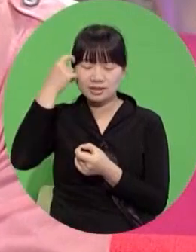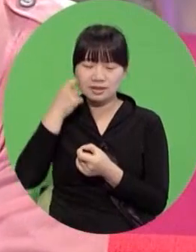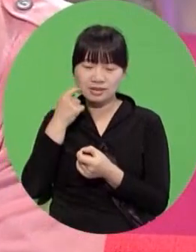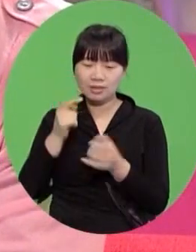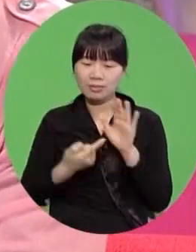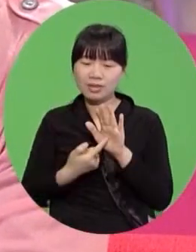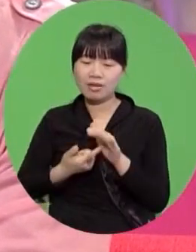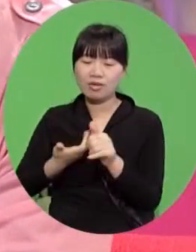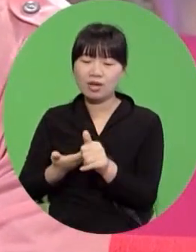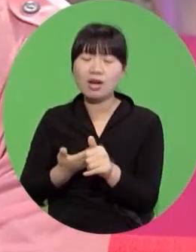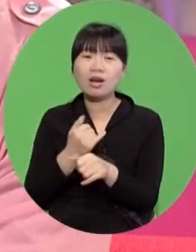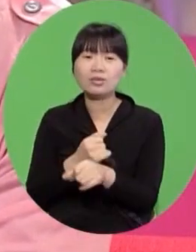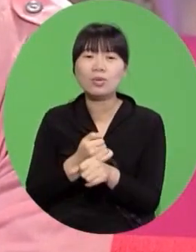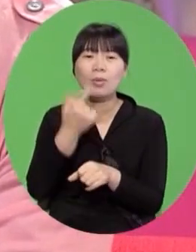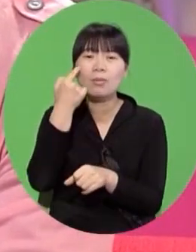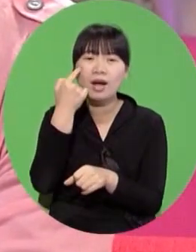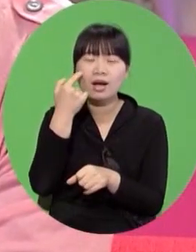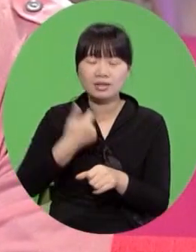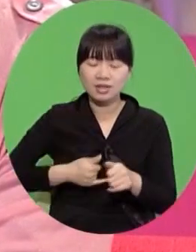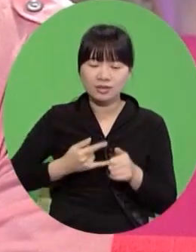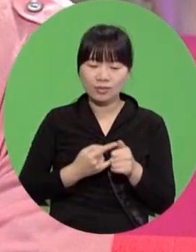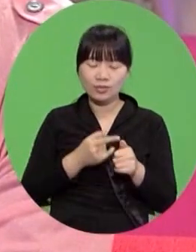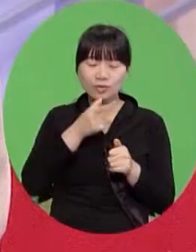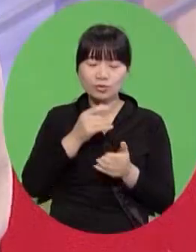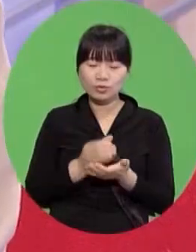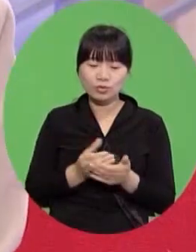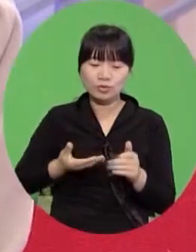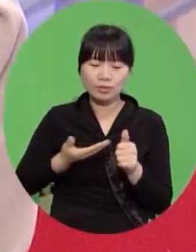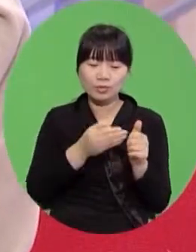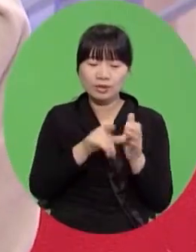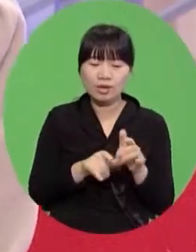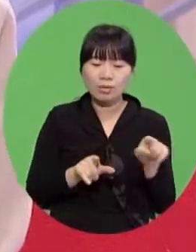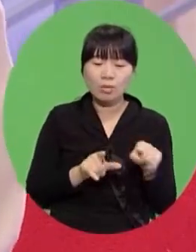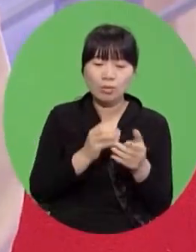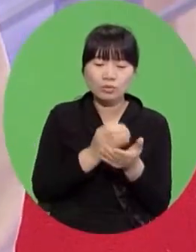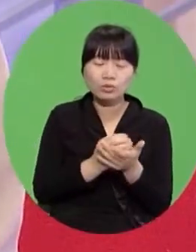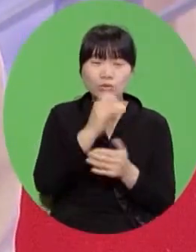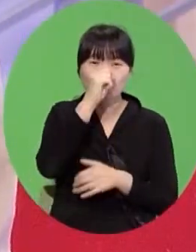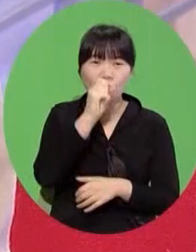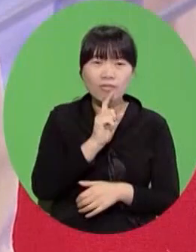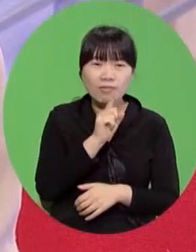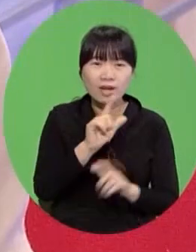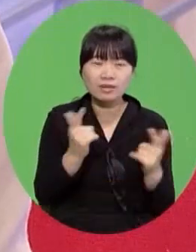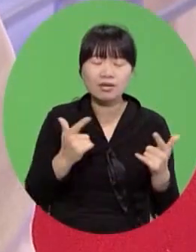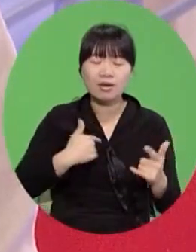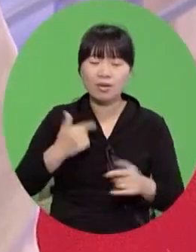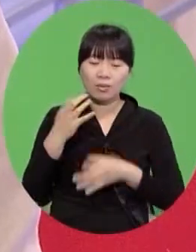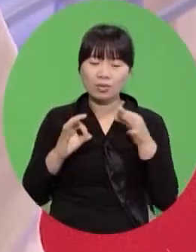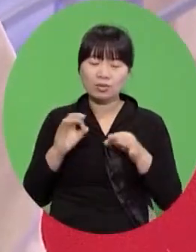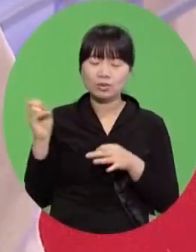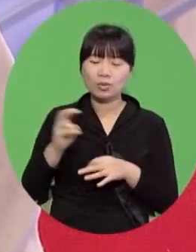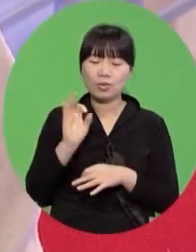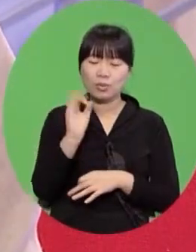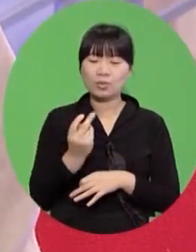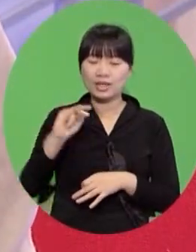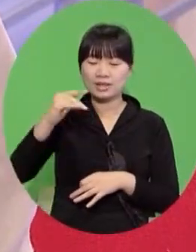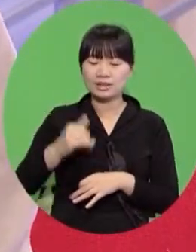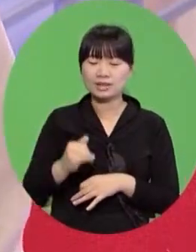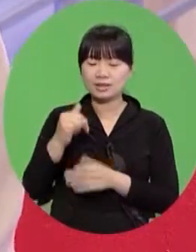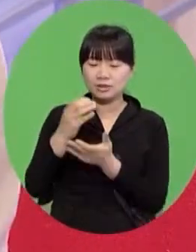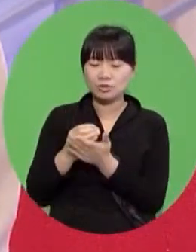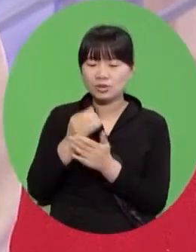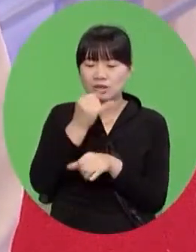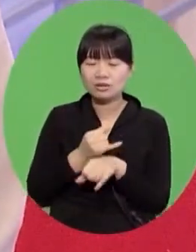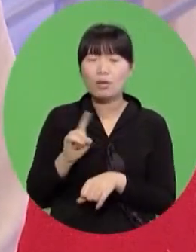표현해줘. 아이한테도 주스 먹을 때 엄마한테 얘 무슨 주스 좋아해? 이게 아니라 우리 집에 포도랑 오렌지 주스 있는데 어떤 거 먹을래?